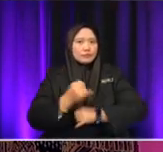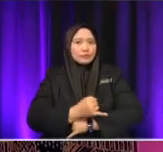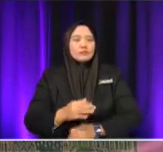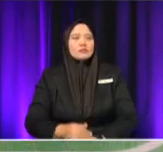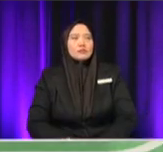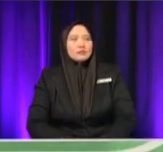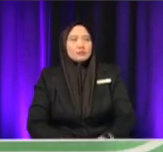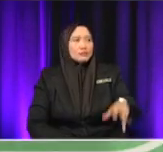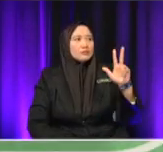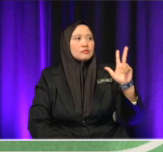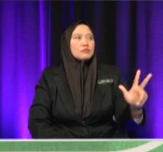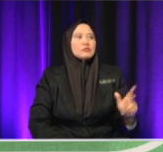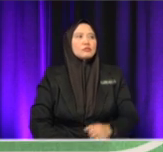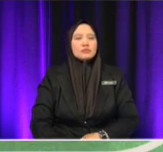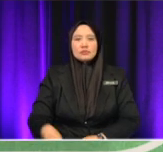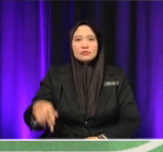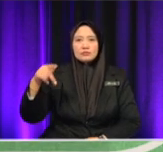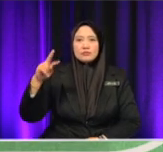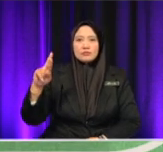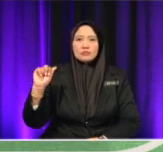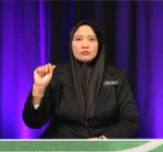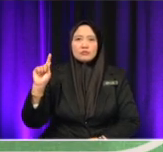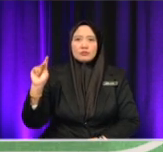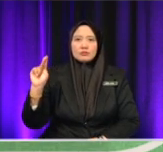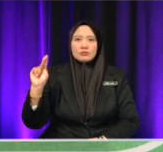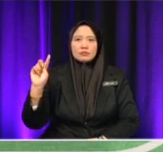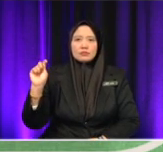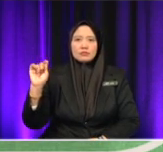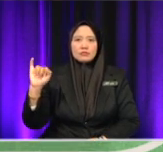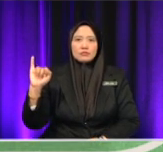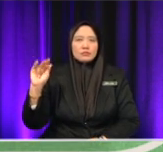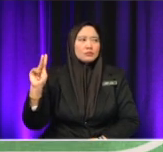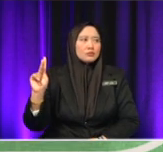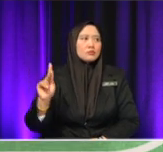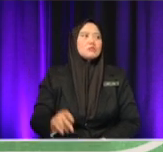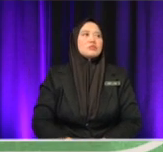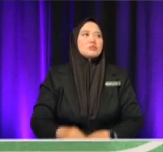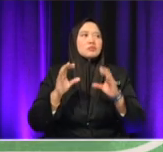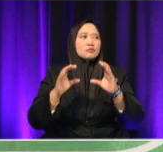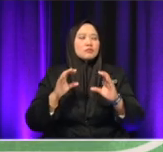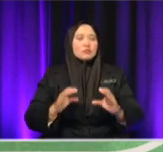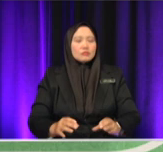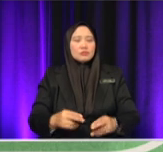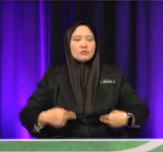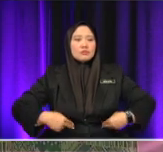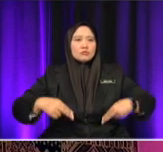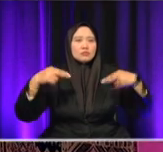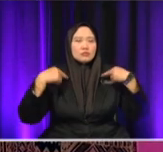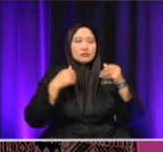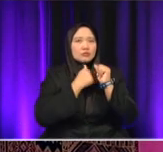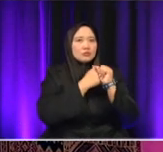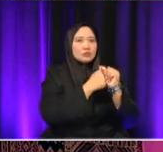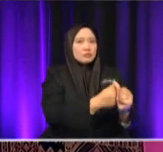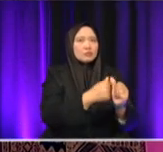mempraktikkan membaca cara hidup bersyariah seperti salat berjamaah bagus sangat ia membentuk ataupun